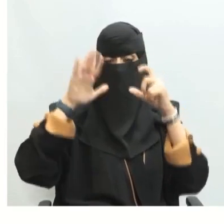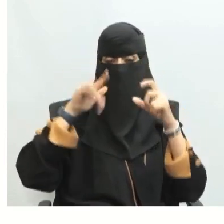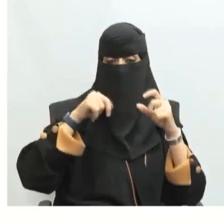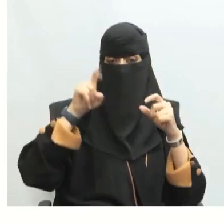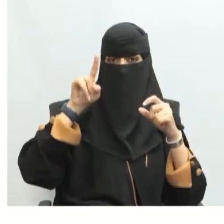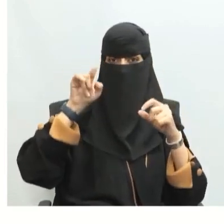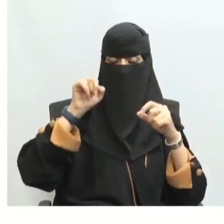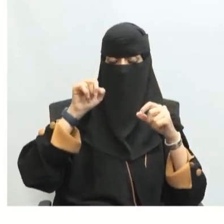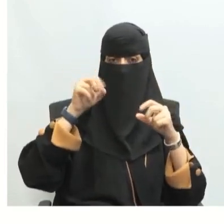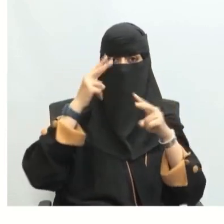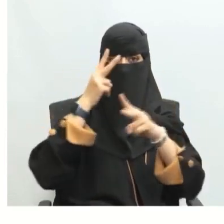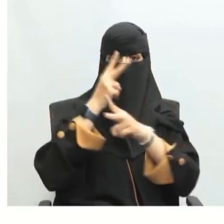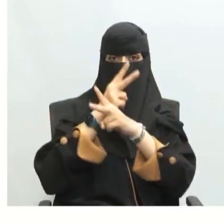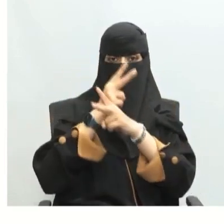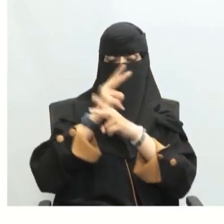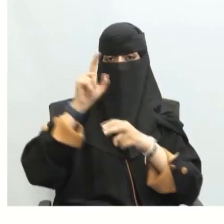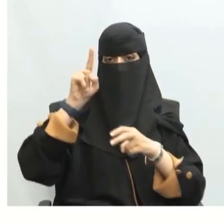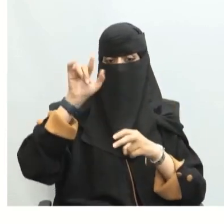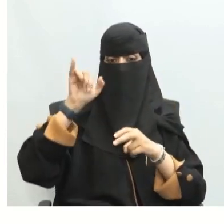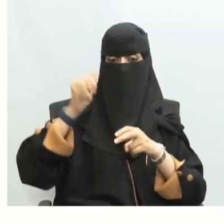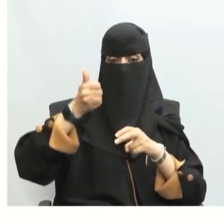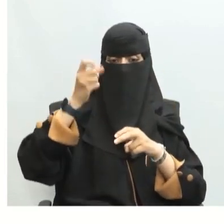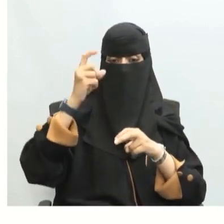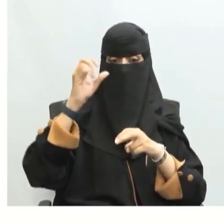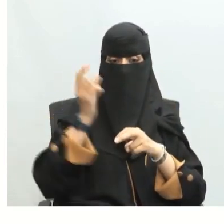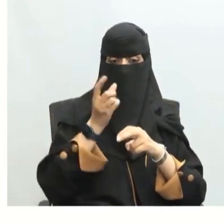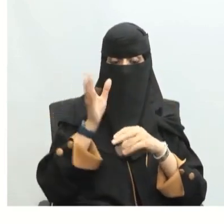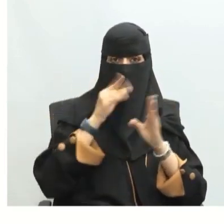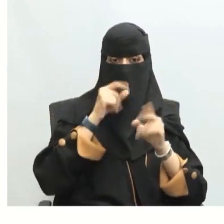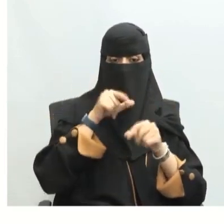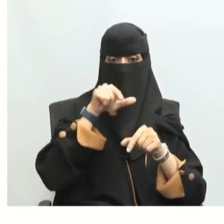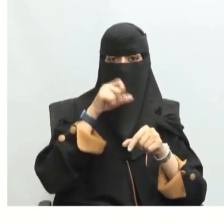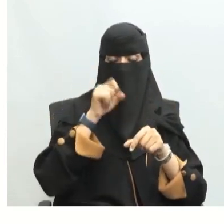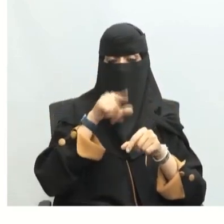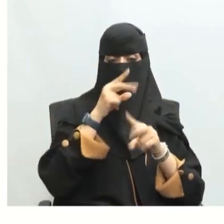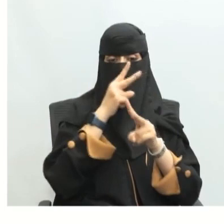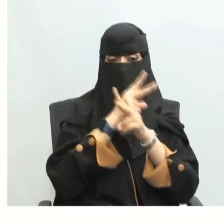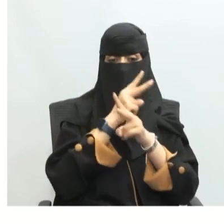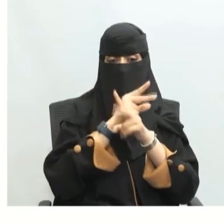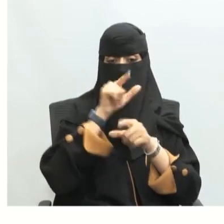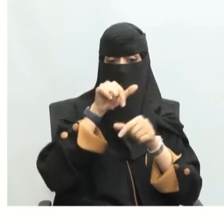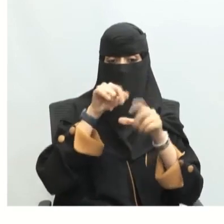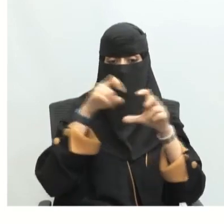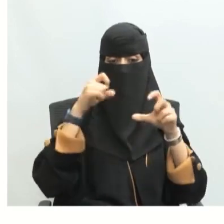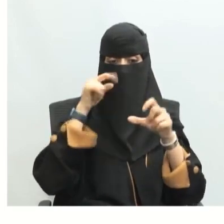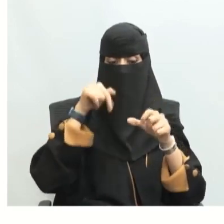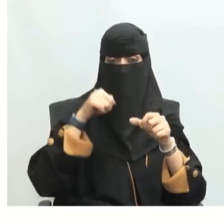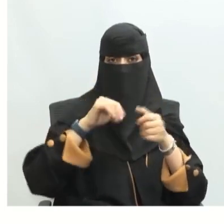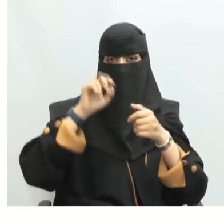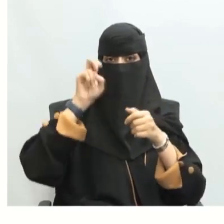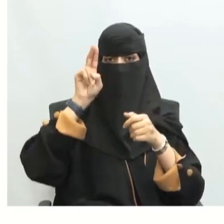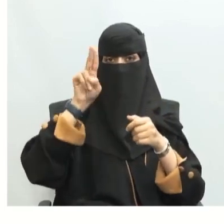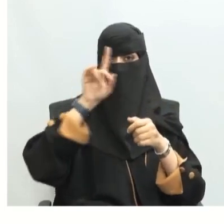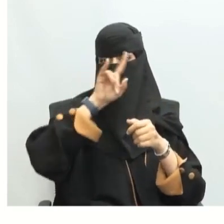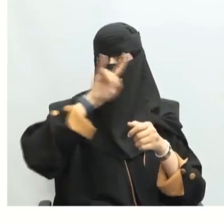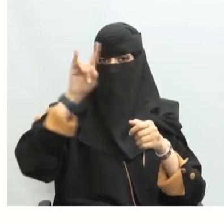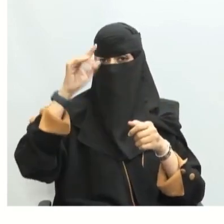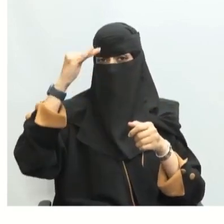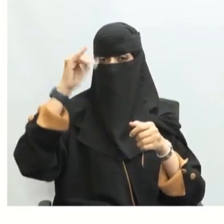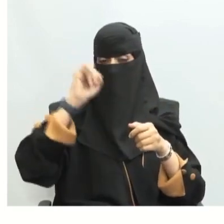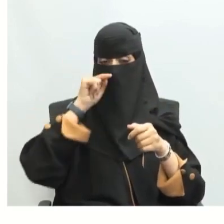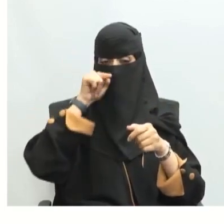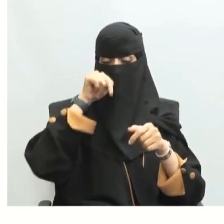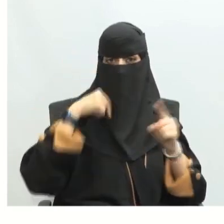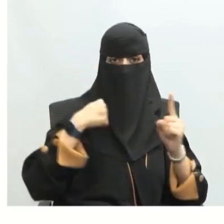العزيز الحوار الوطني ايضا هنا شعار لبرنامج تلاحم والى ماذا يحدث